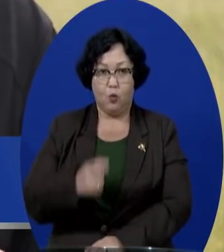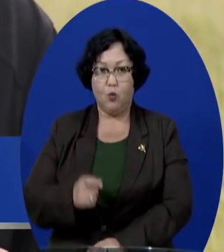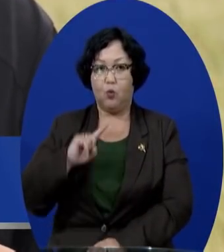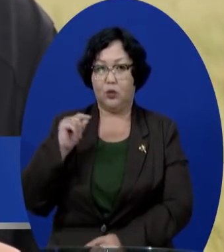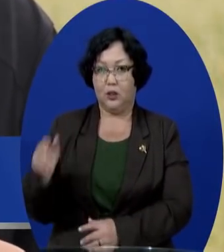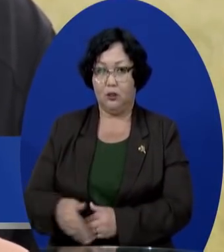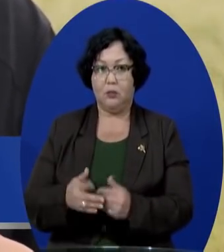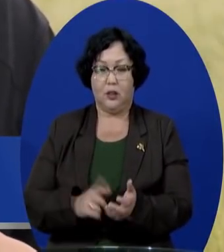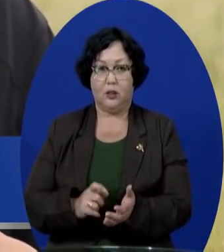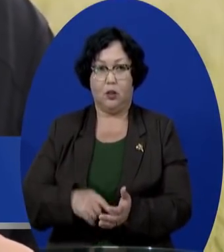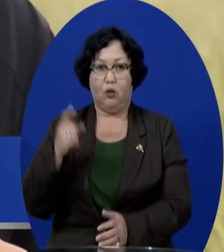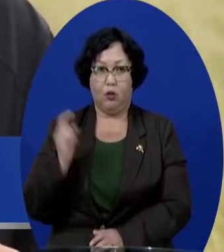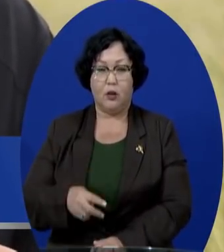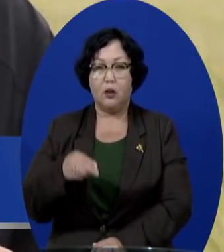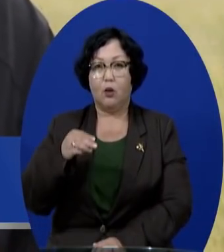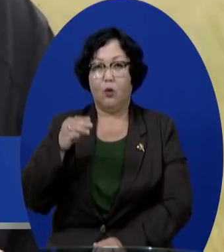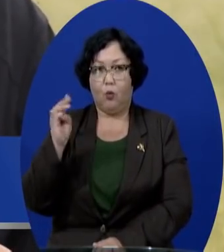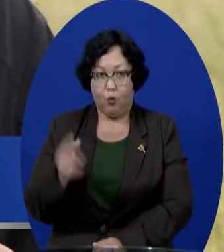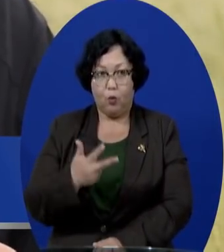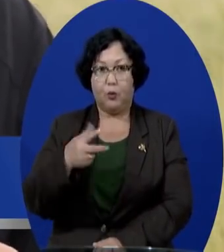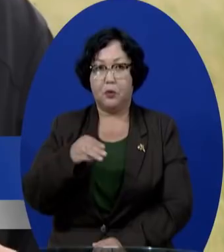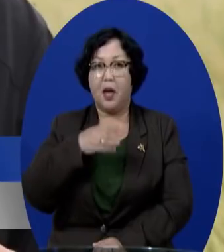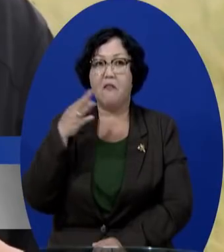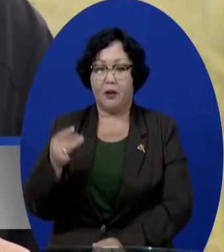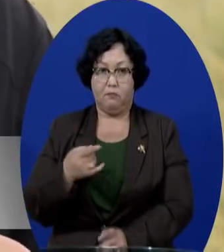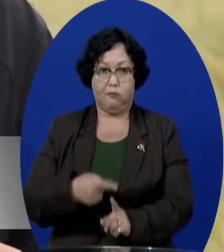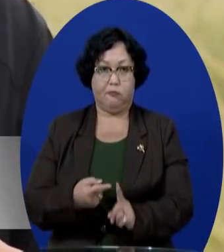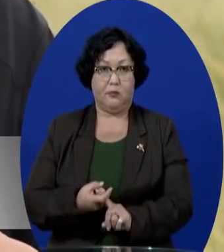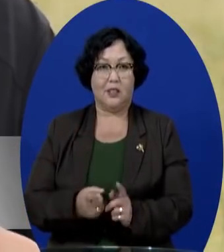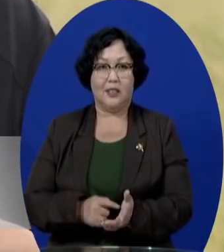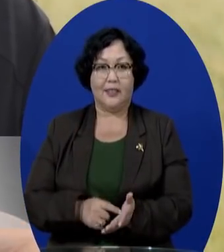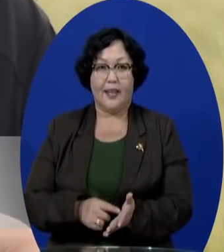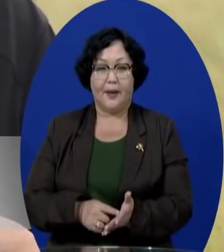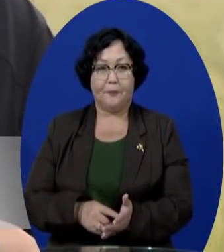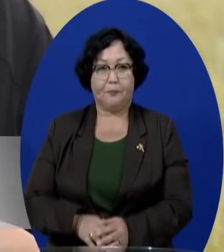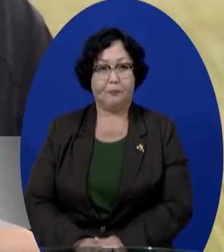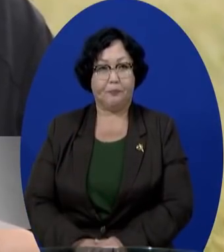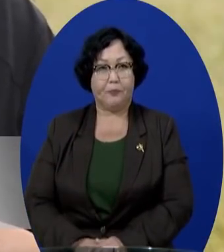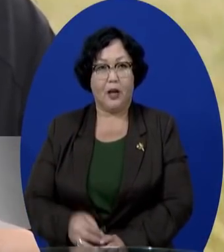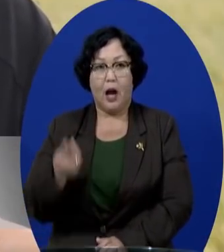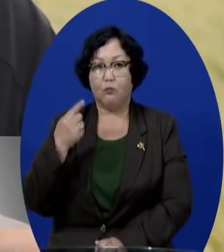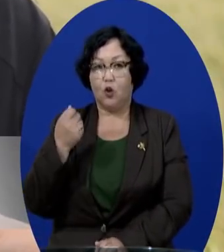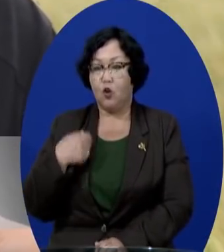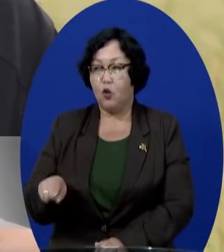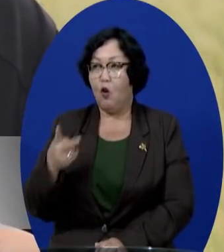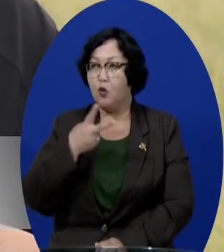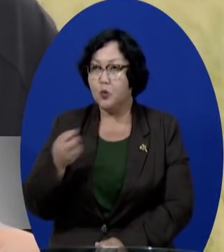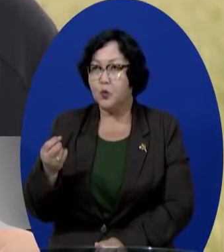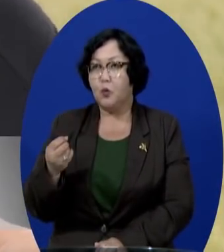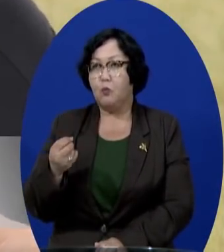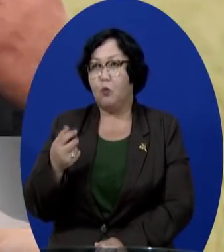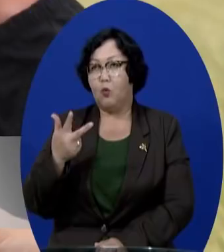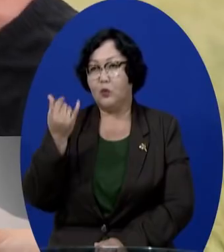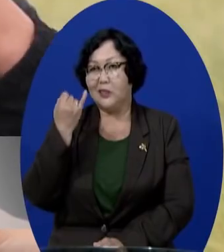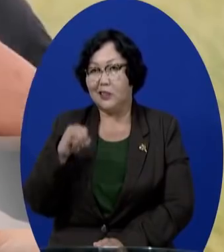тулгарна. За, дараагийн асуудлууд энэ тээврийн асуудал байгаа. За, ялангуяа энэ манагч одоо хамгийн ойрох нь 200-аас тэгэл 360